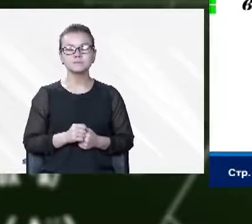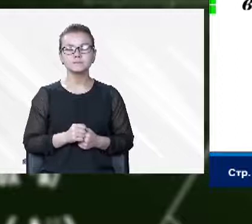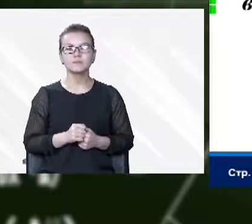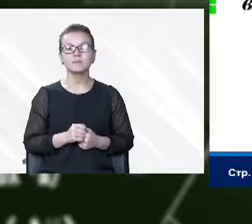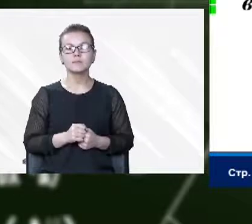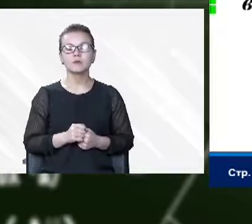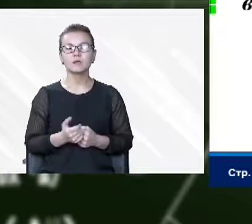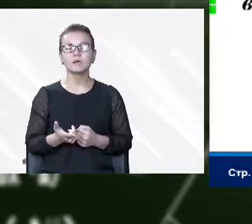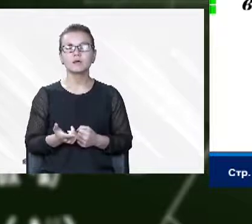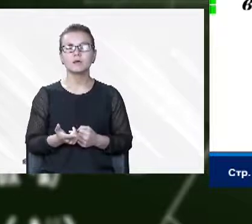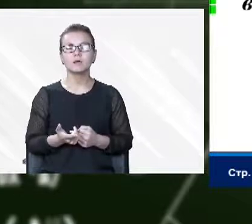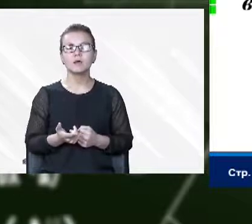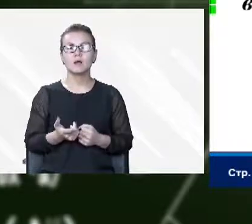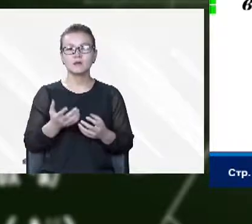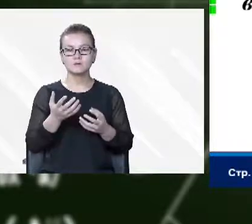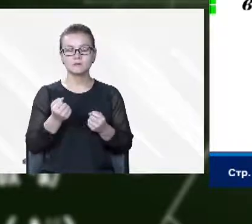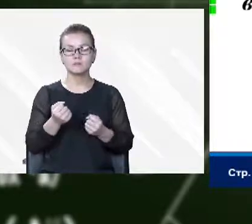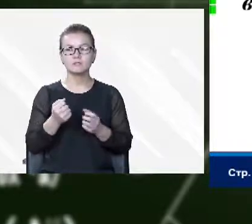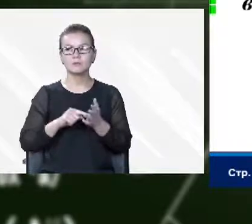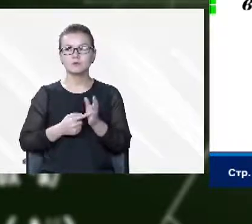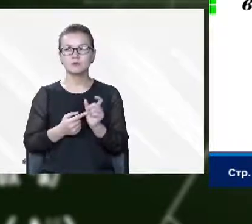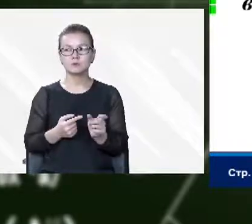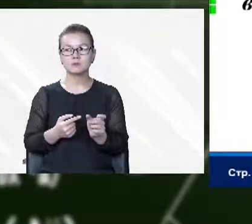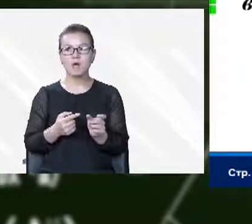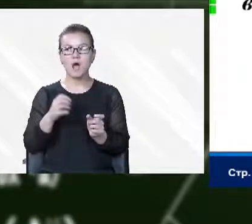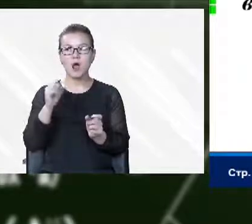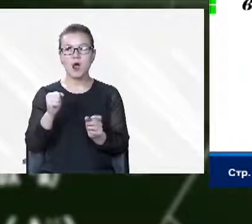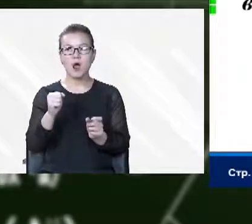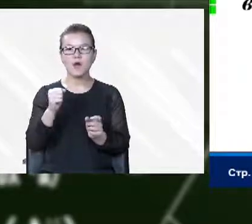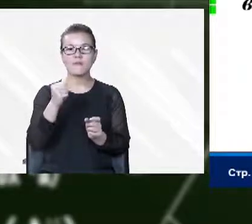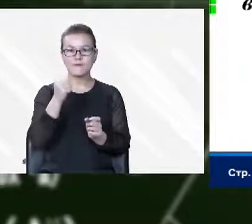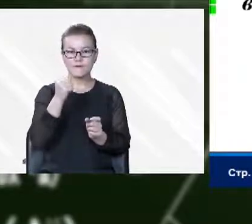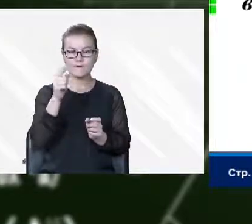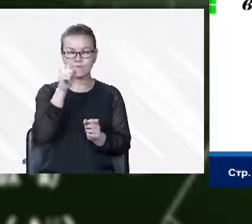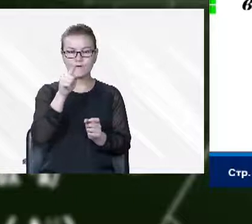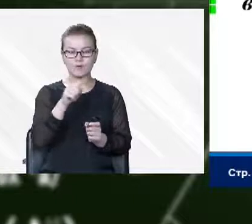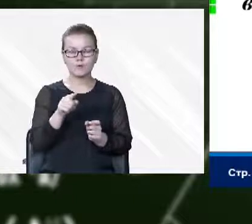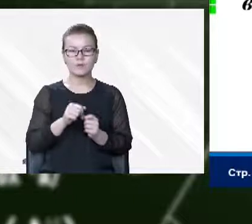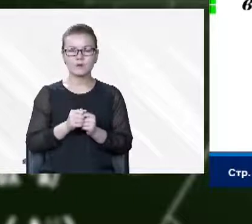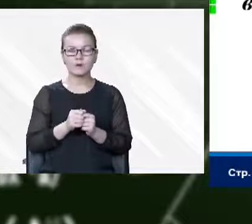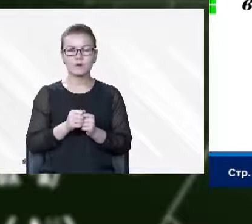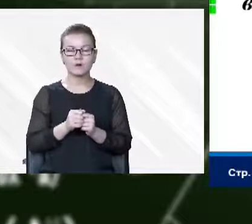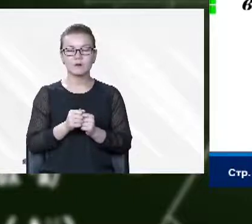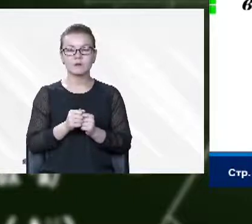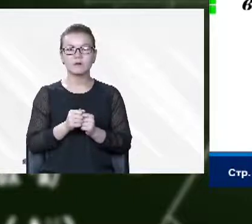Причем взят множитель а в кубе, а не множитель а. То есть из